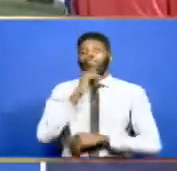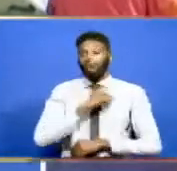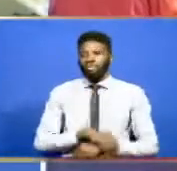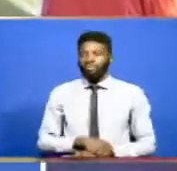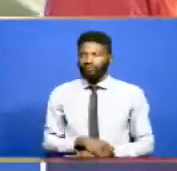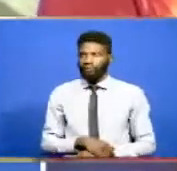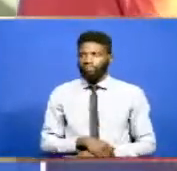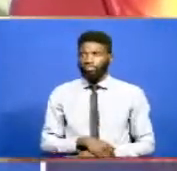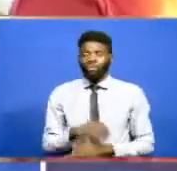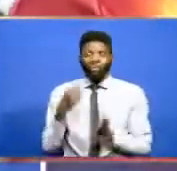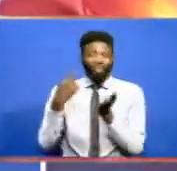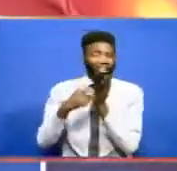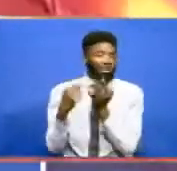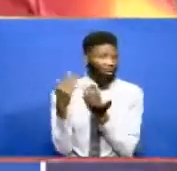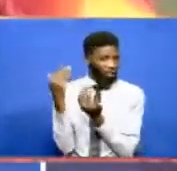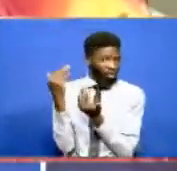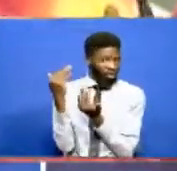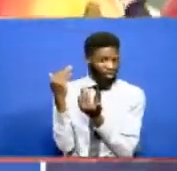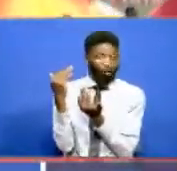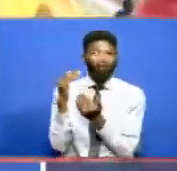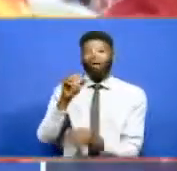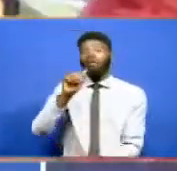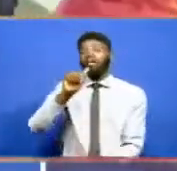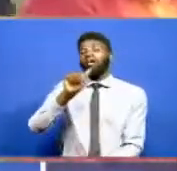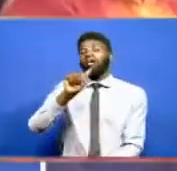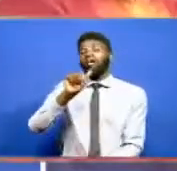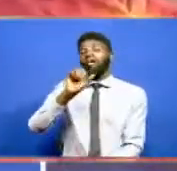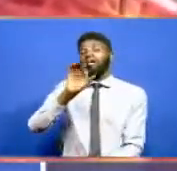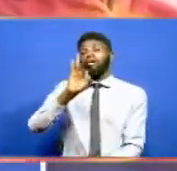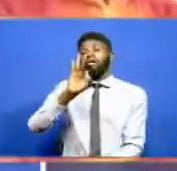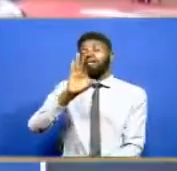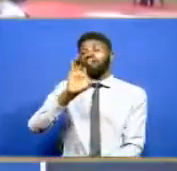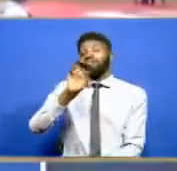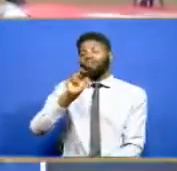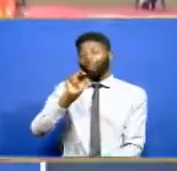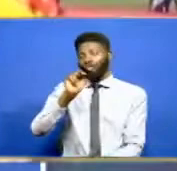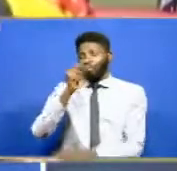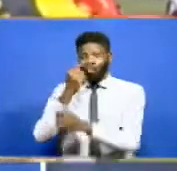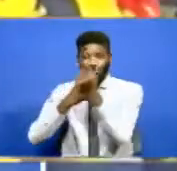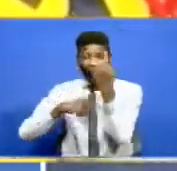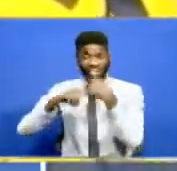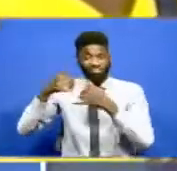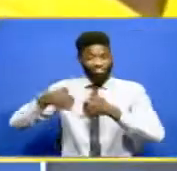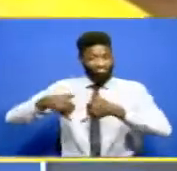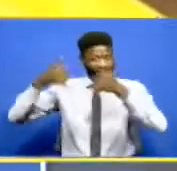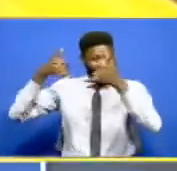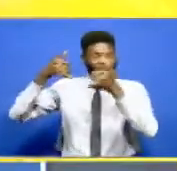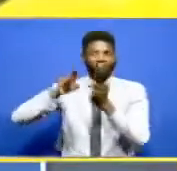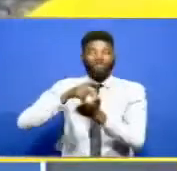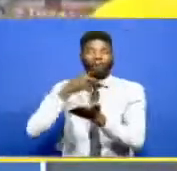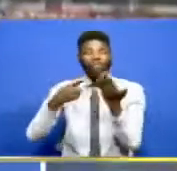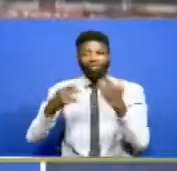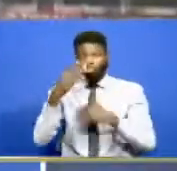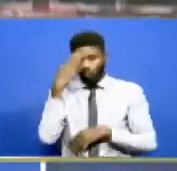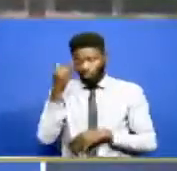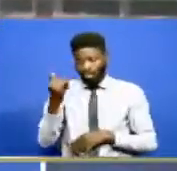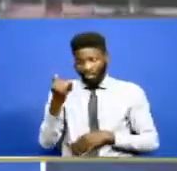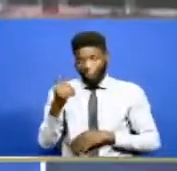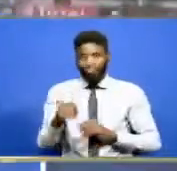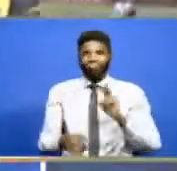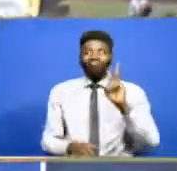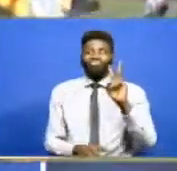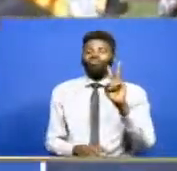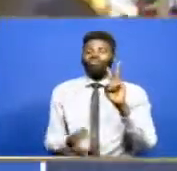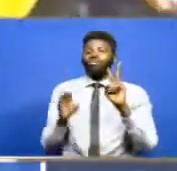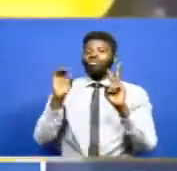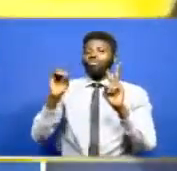Matumaini ya Uganda kushinda kombe la mataifa Afrika kwa wachezaji wenye umri chini ya miaka 20 yaliambulia patupu baada ya kupoteza mabao mawili kwa sifuri dhidi ya